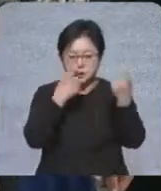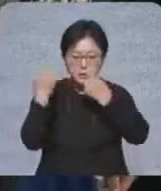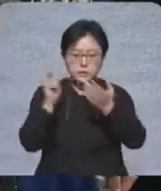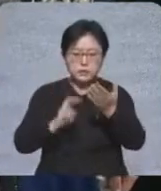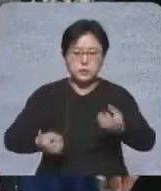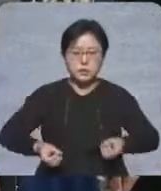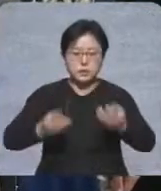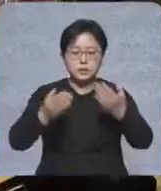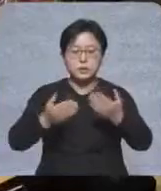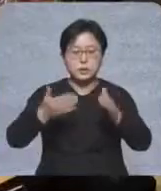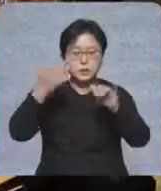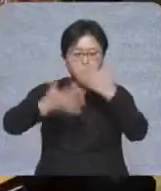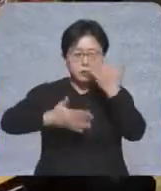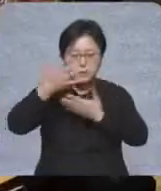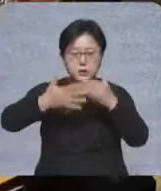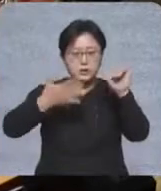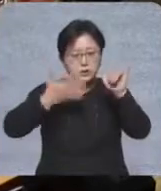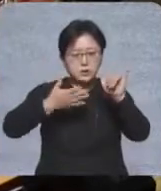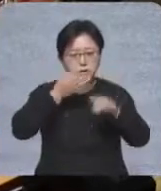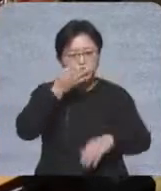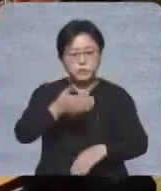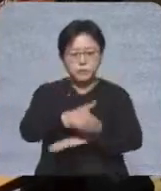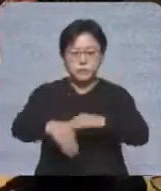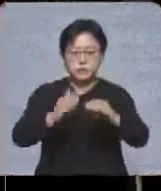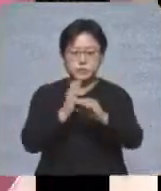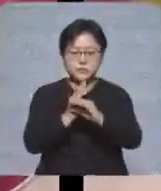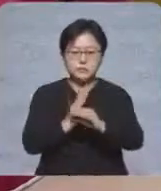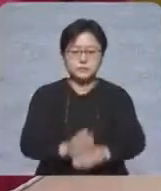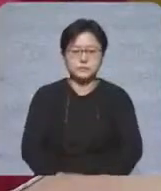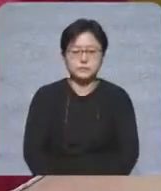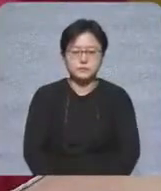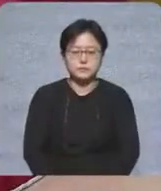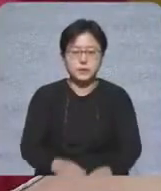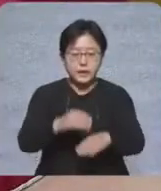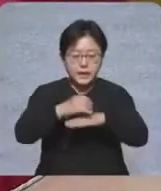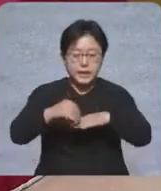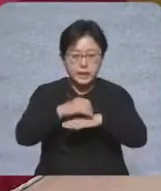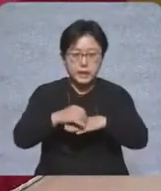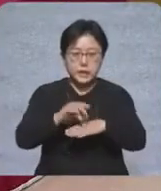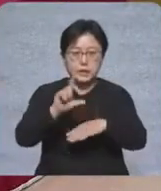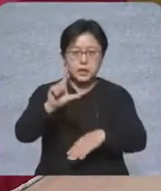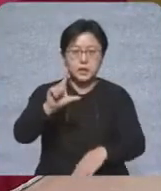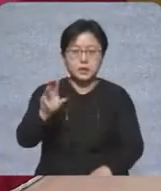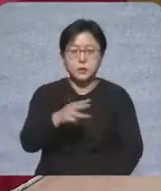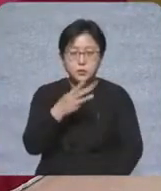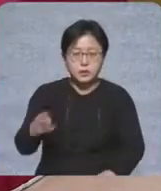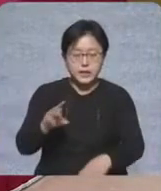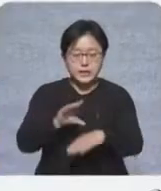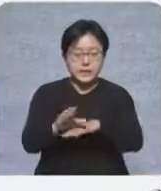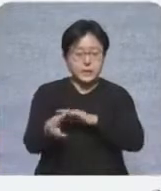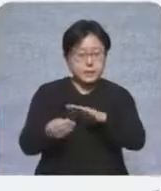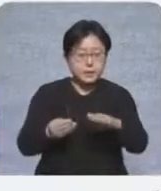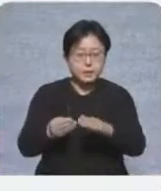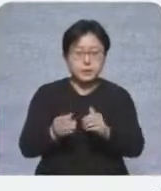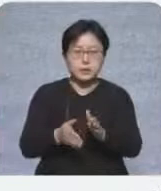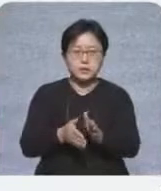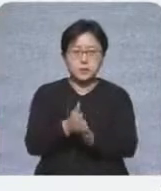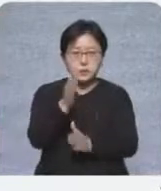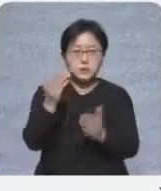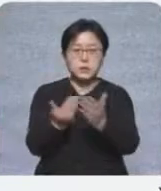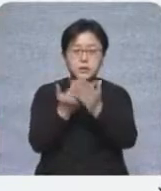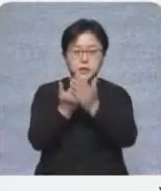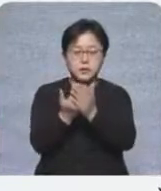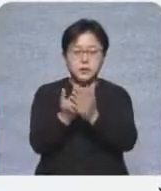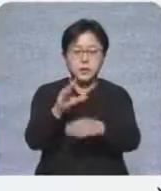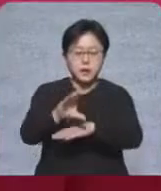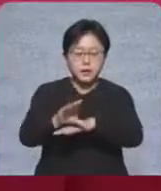기념음악회의 하이라이트 영상을 유튜브에 방영할 예정입니다. 해남군이 롯데렌탈과 서남해안 기업도시개발과 함께